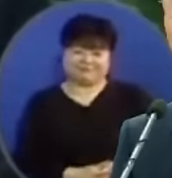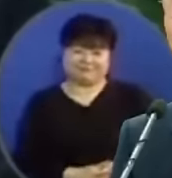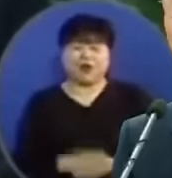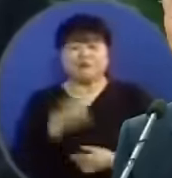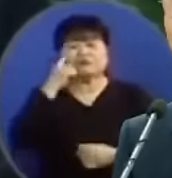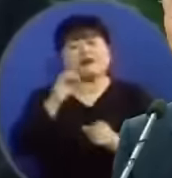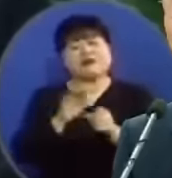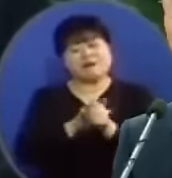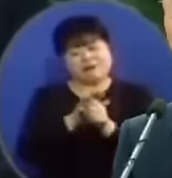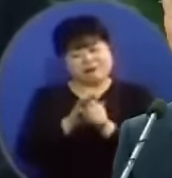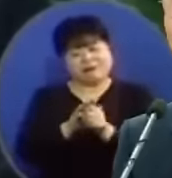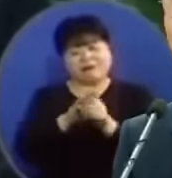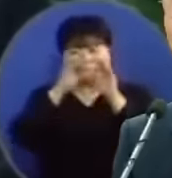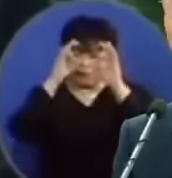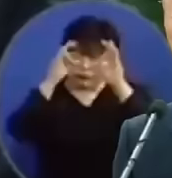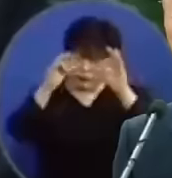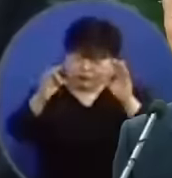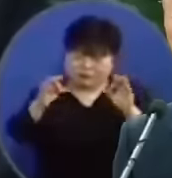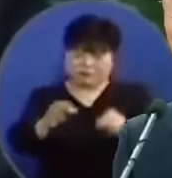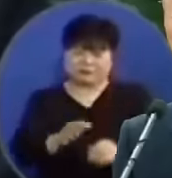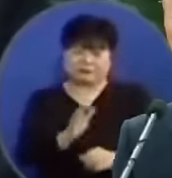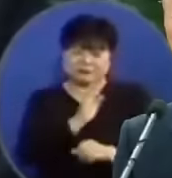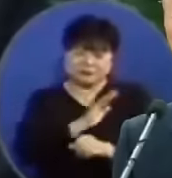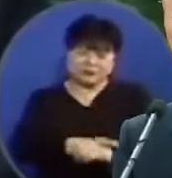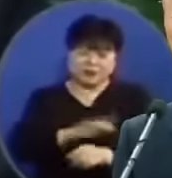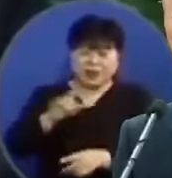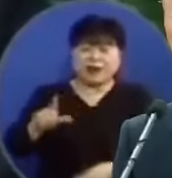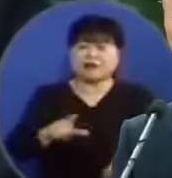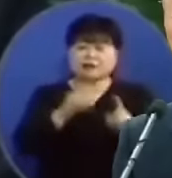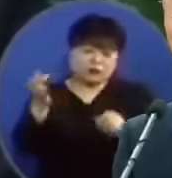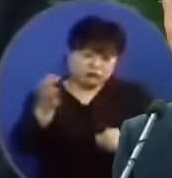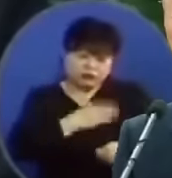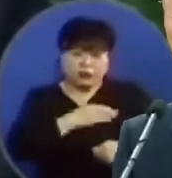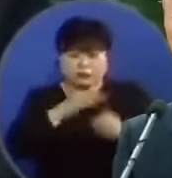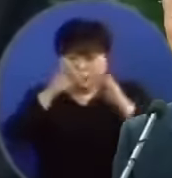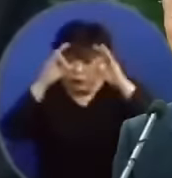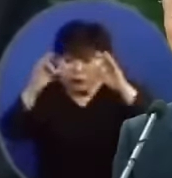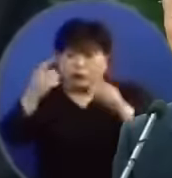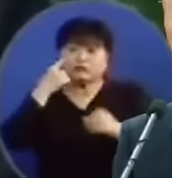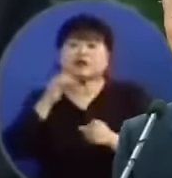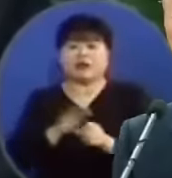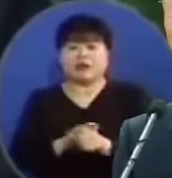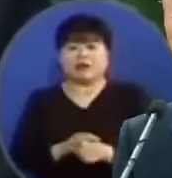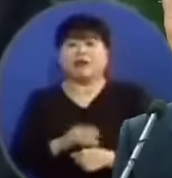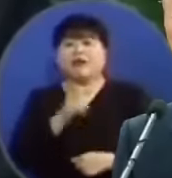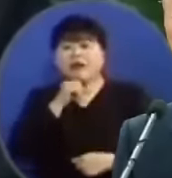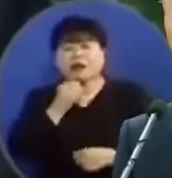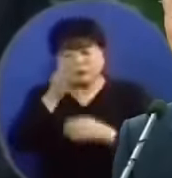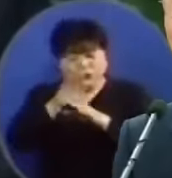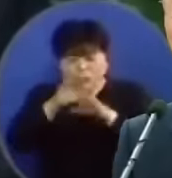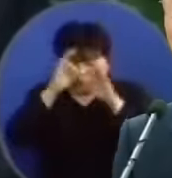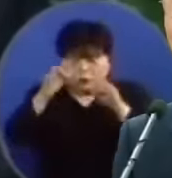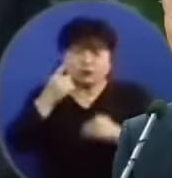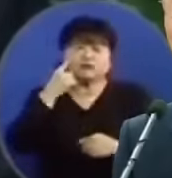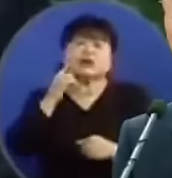측은하다고, 왜 그런지. 잘 사는 성도들도 봐도 측은하고 못 사는 성도들 봐도 측은하고